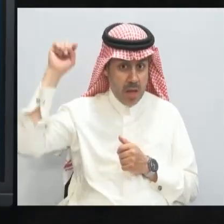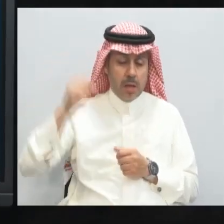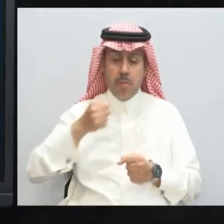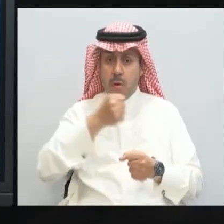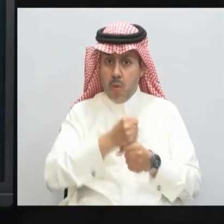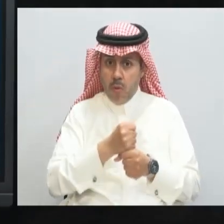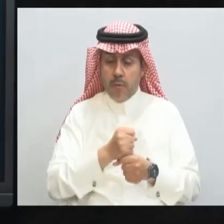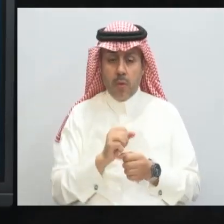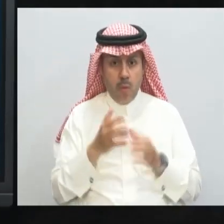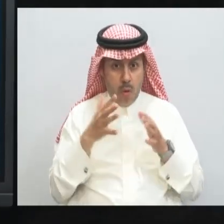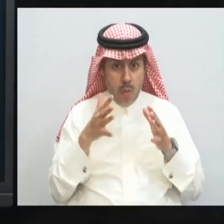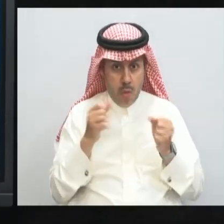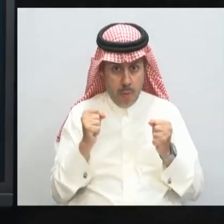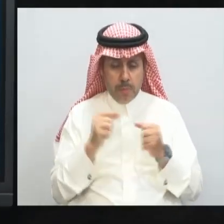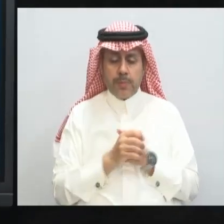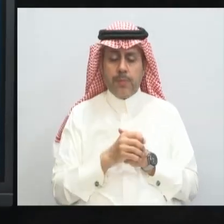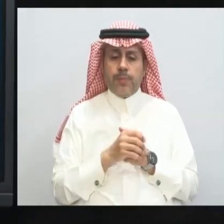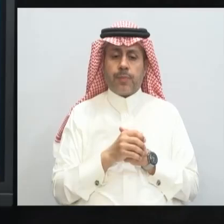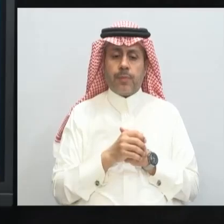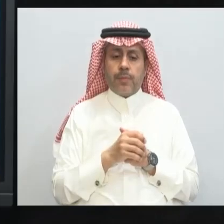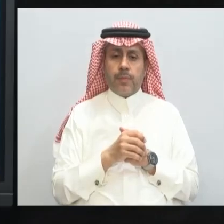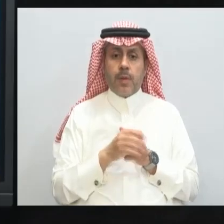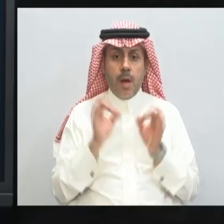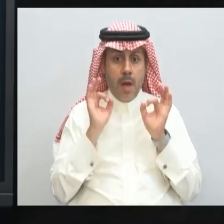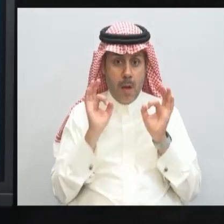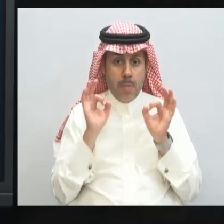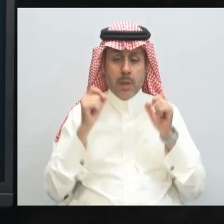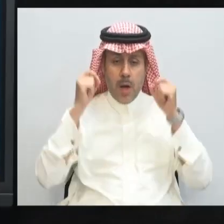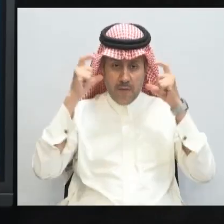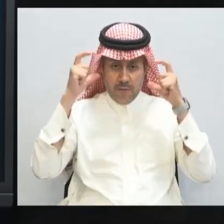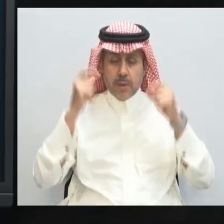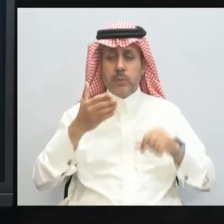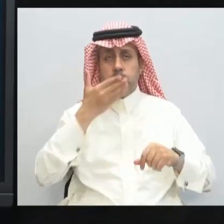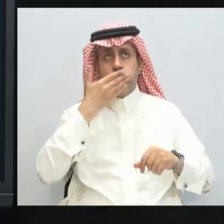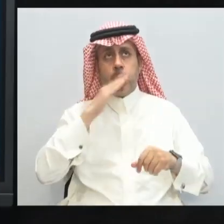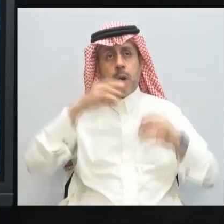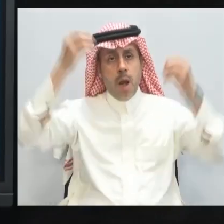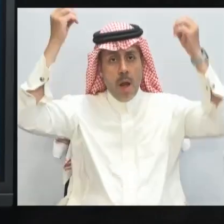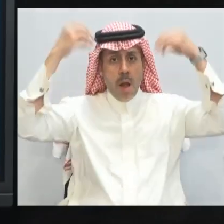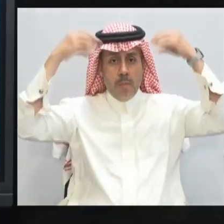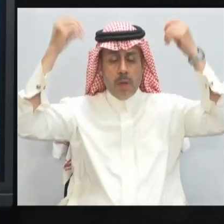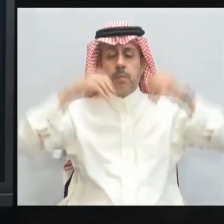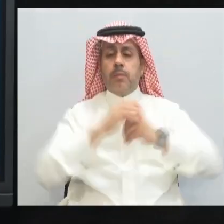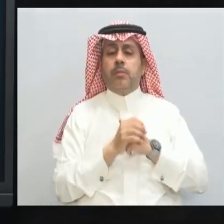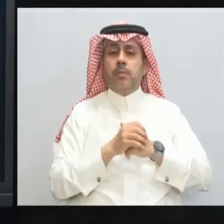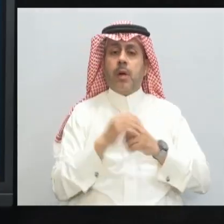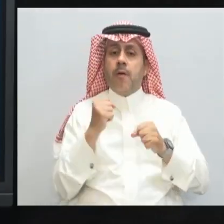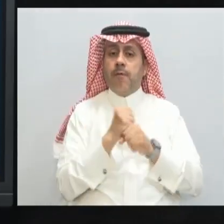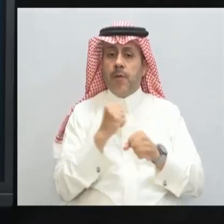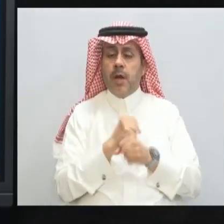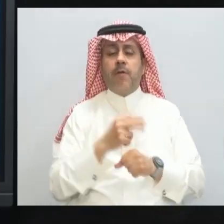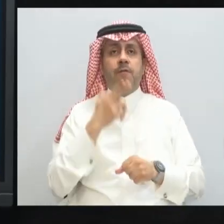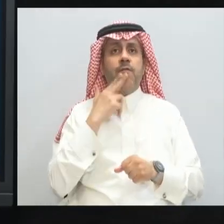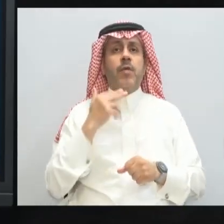الرهيب حتى نستشعر و ونعلم جميعا اهميه ان نؤدي شكر هذه النعمه بان نجعلها فيما يرضيه